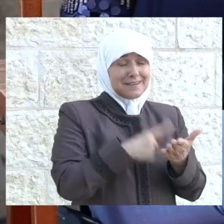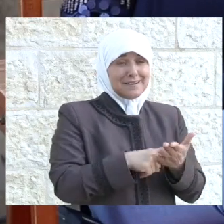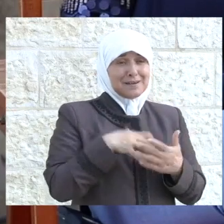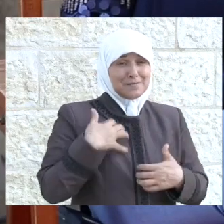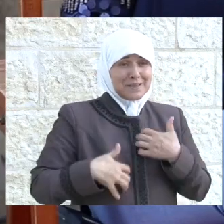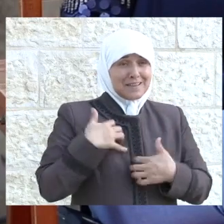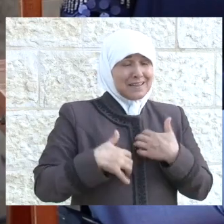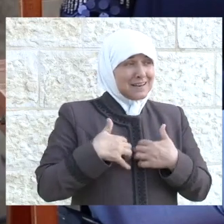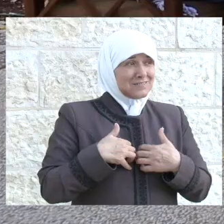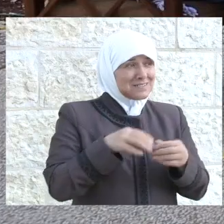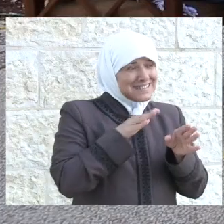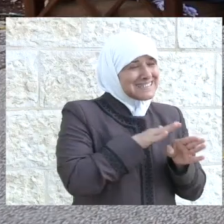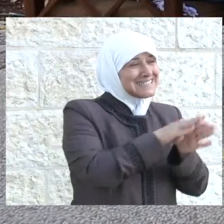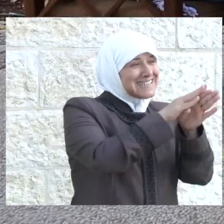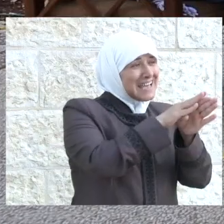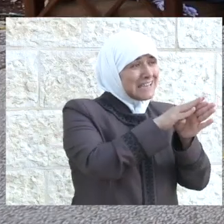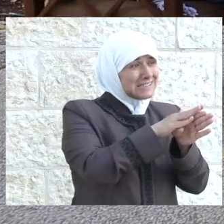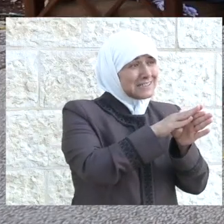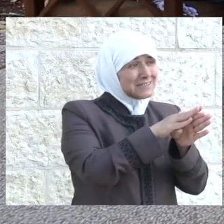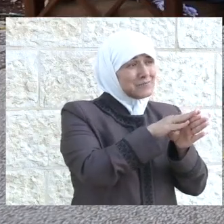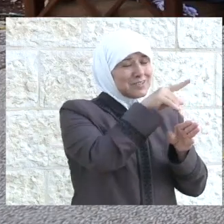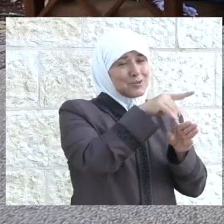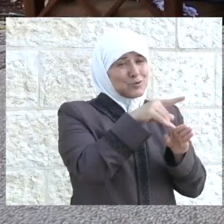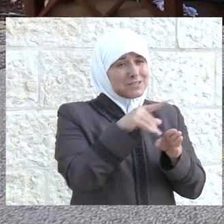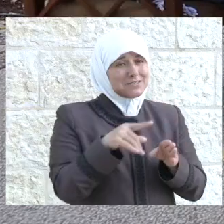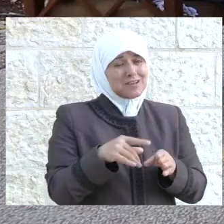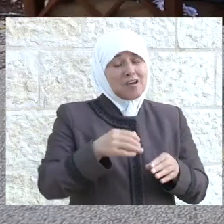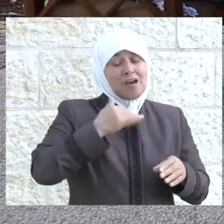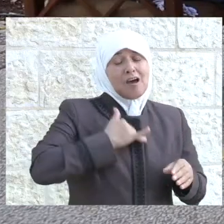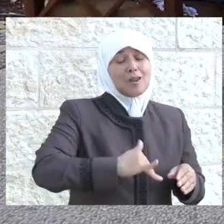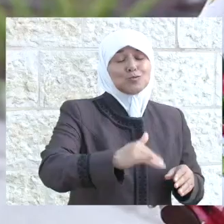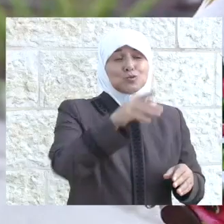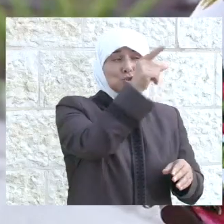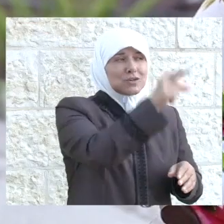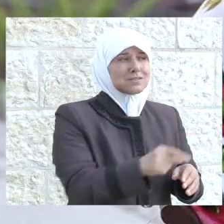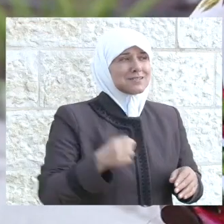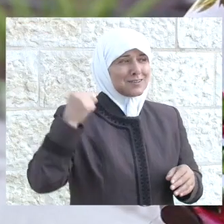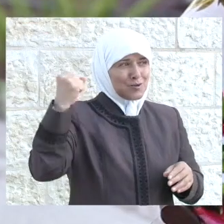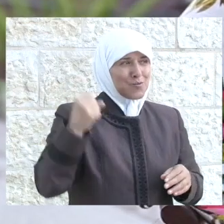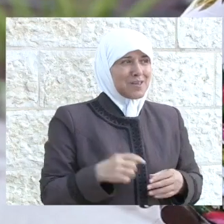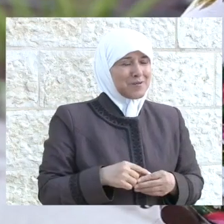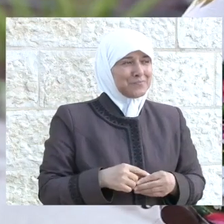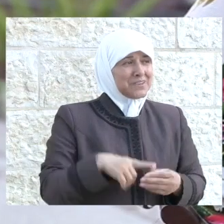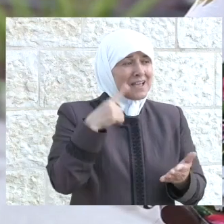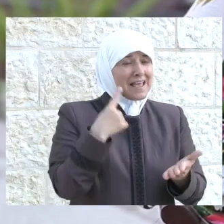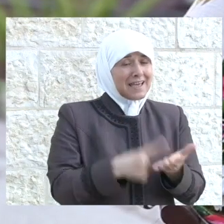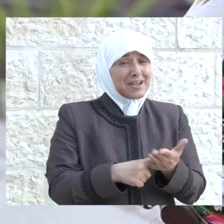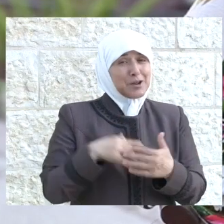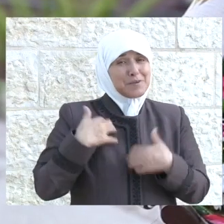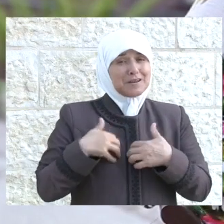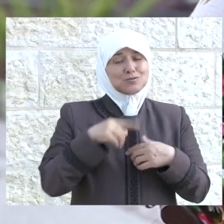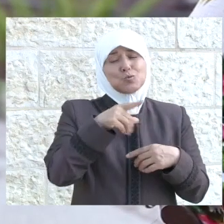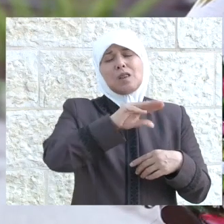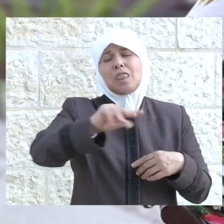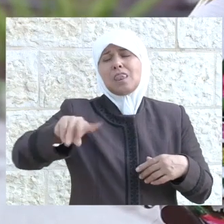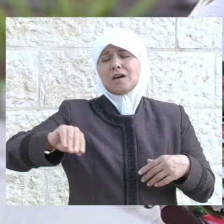الآن؟ علم النفس يعني بحر كبير عن جد.